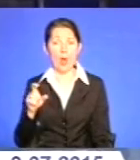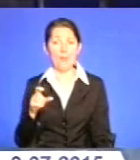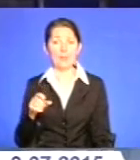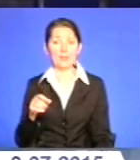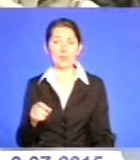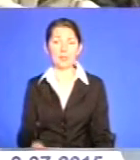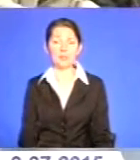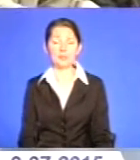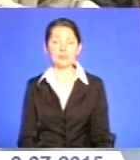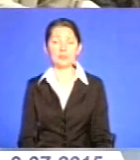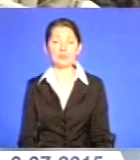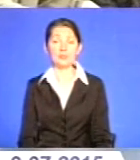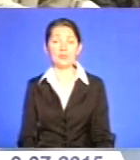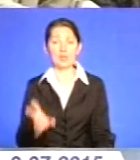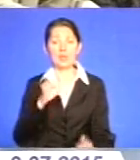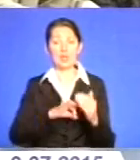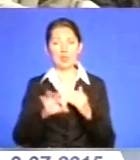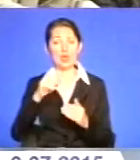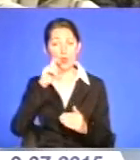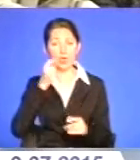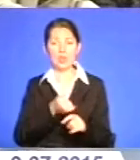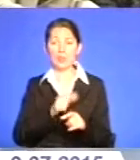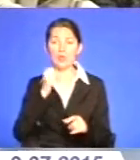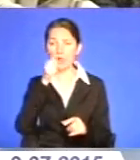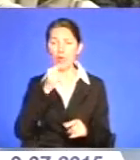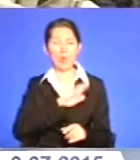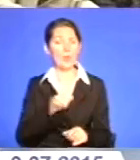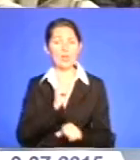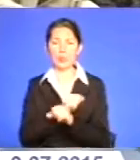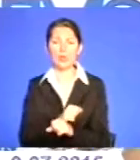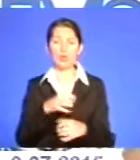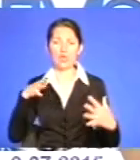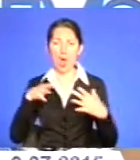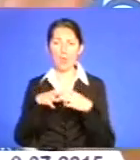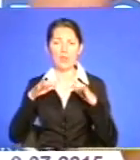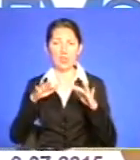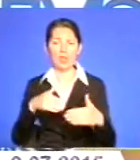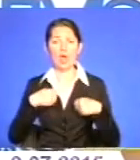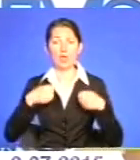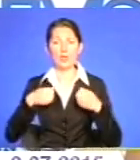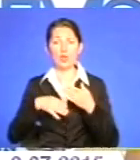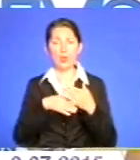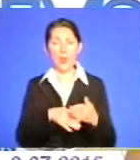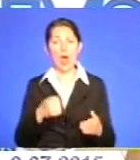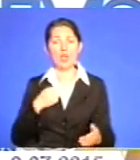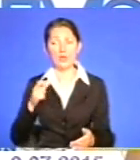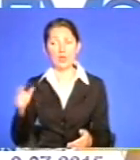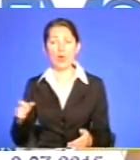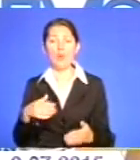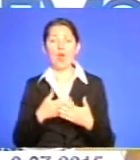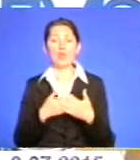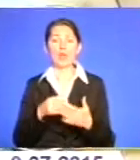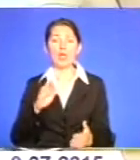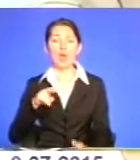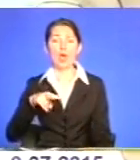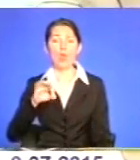Демчук. На сході України більше року не припиняються бойові дії. Активно допомагають військовим волонтери логістичного